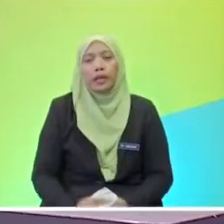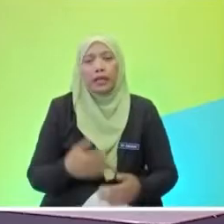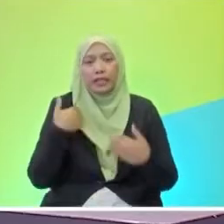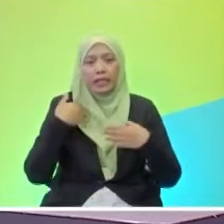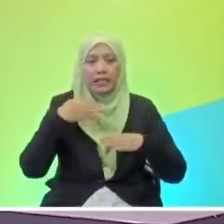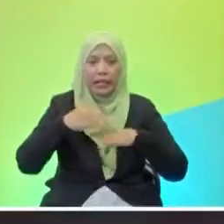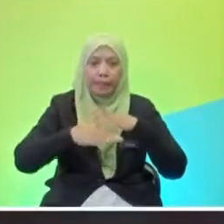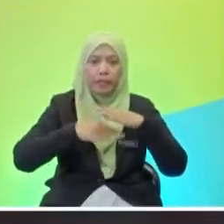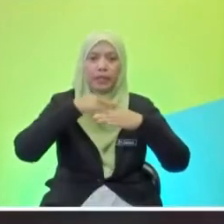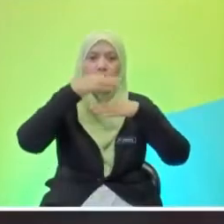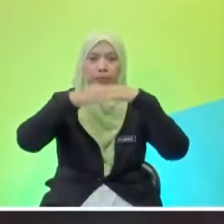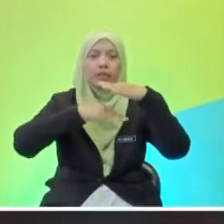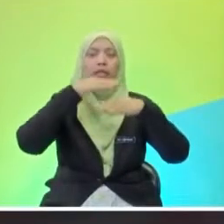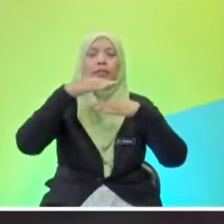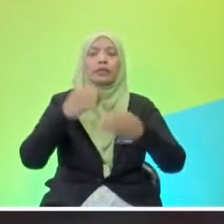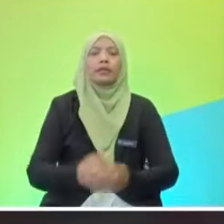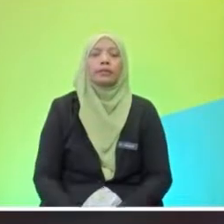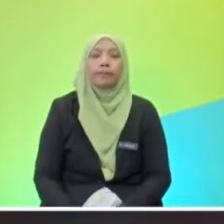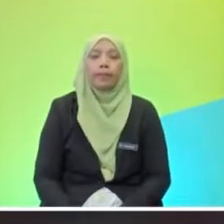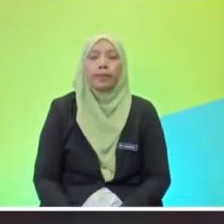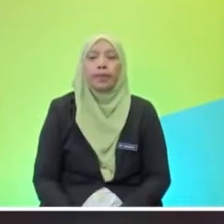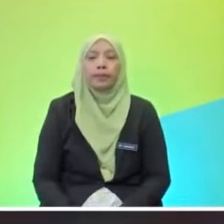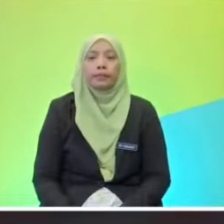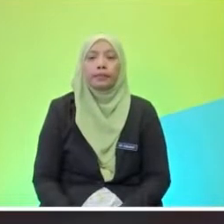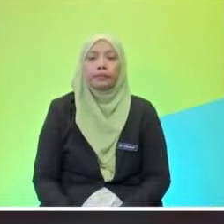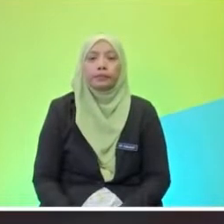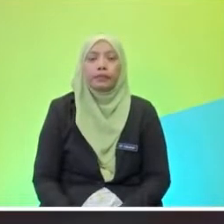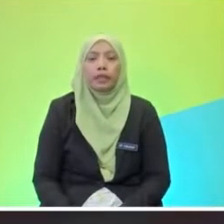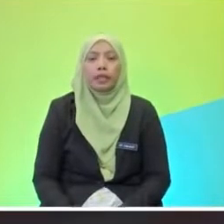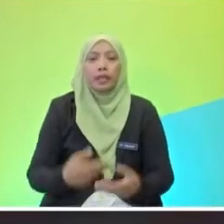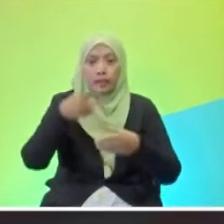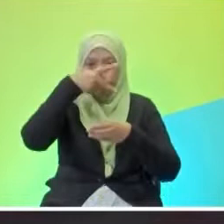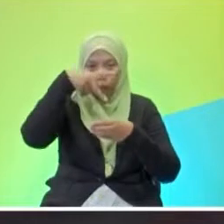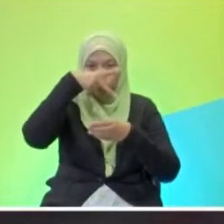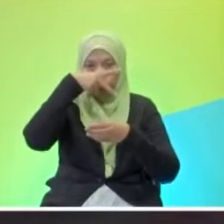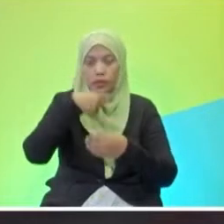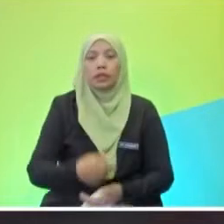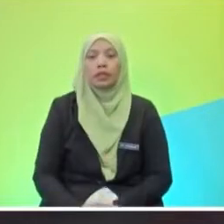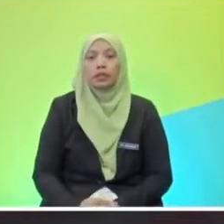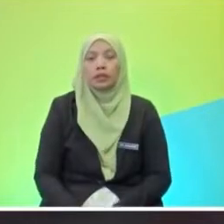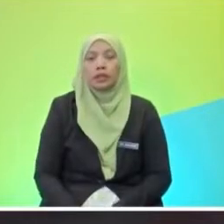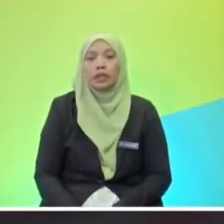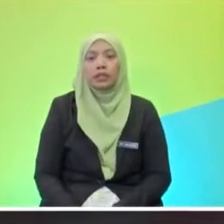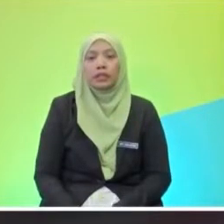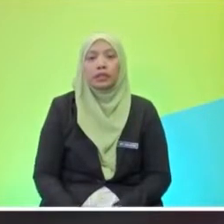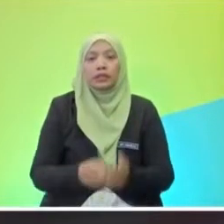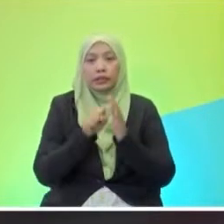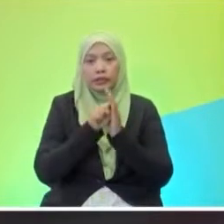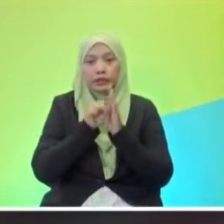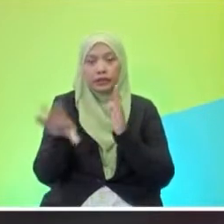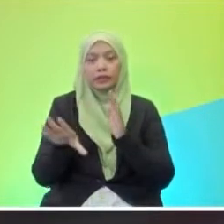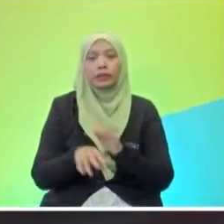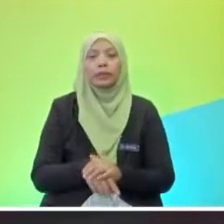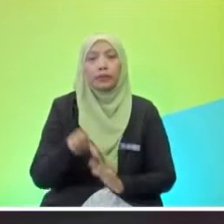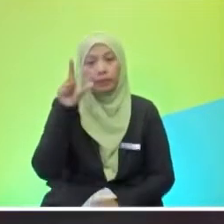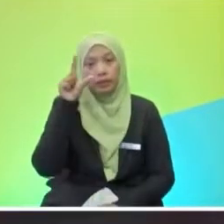itu prosesnya proses kepada sisa pengurusan ataupun kalimat pengurusan sistem pekerjaan